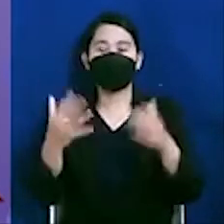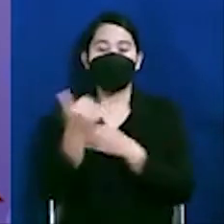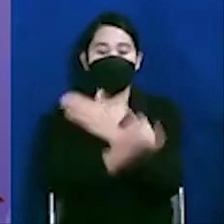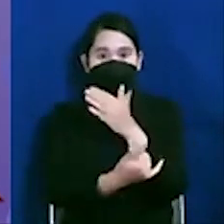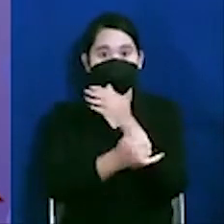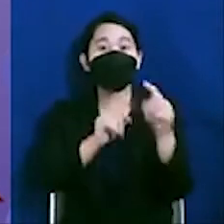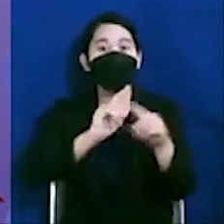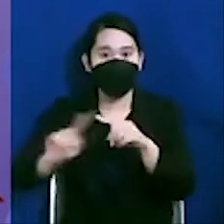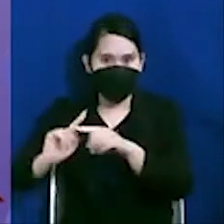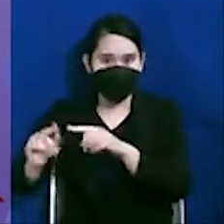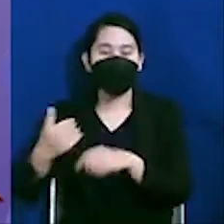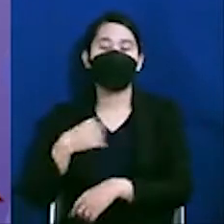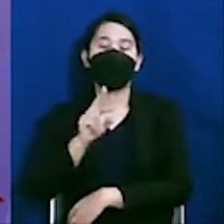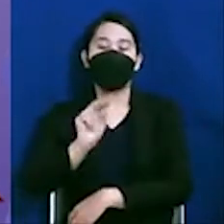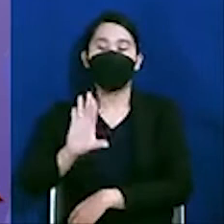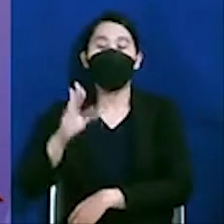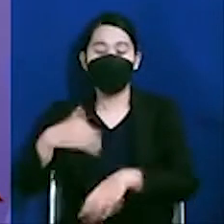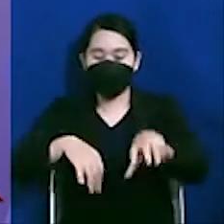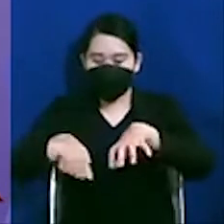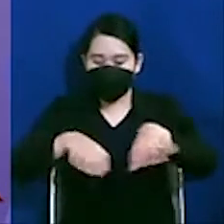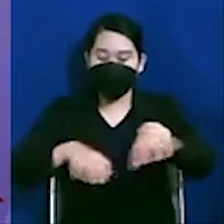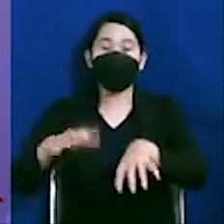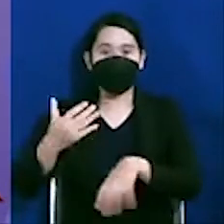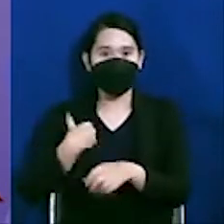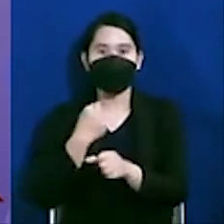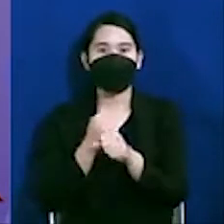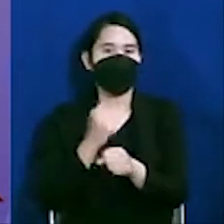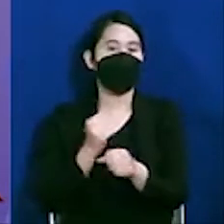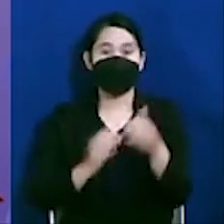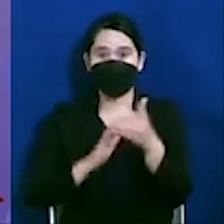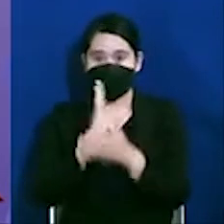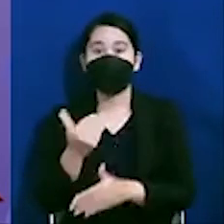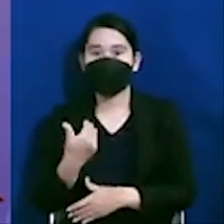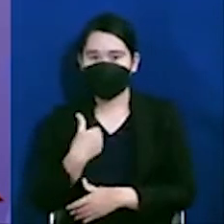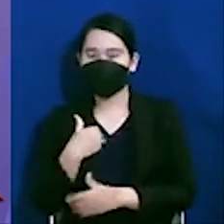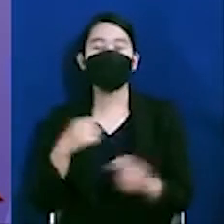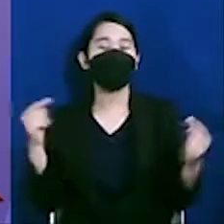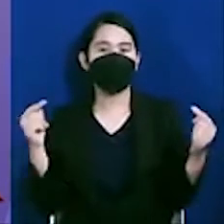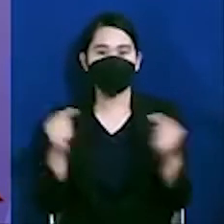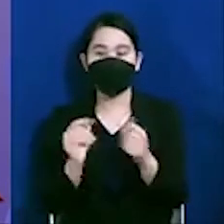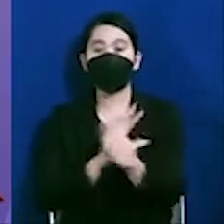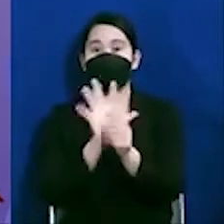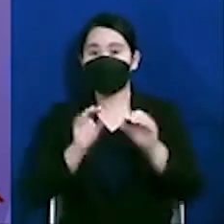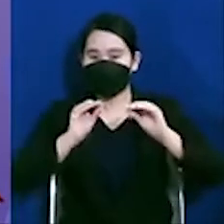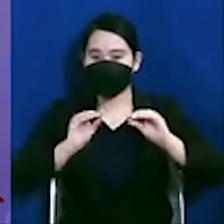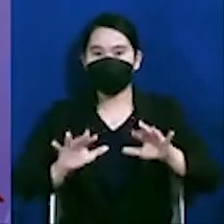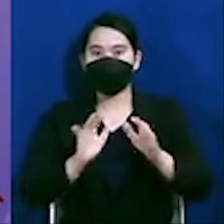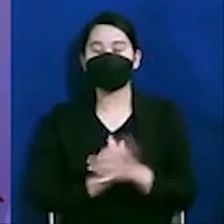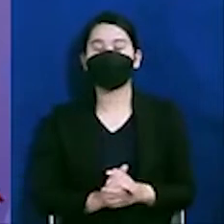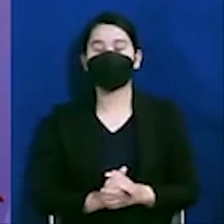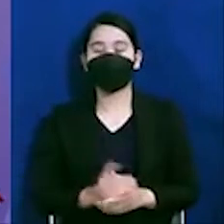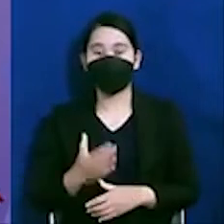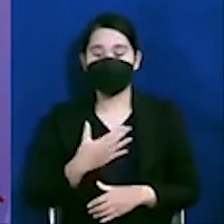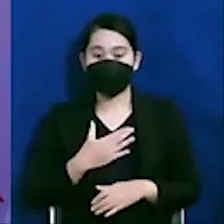การแล้วแล้วก็มีเลือกมีความสำเร็จที่ที่ดีนะครับแล้วก็เหมาะกับสาการปัจจุบันครับผมก็